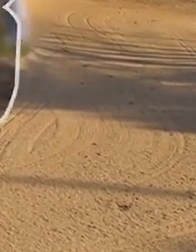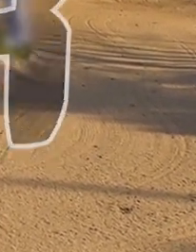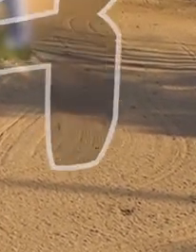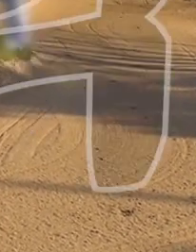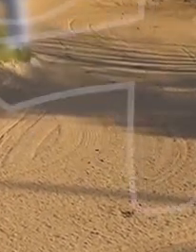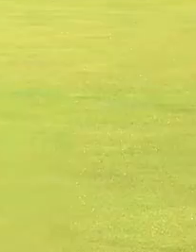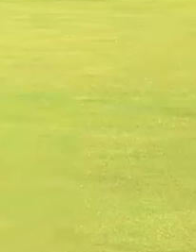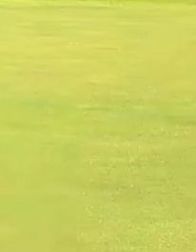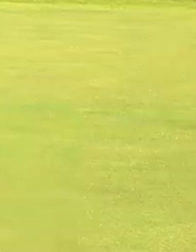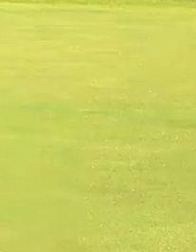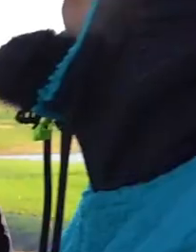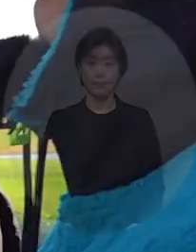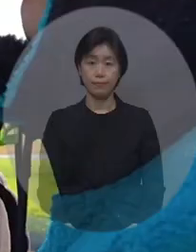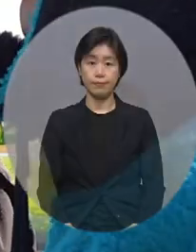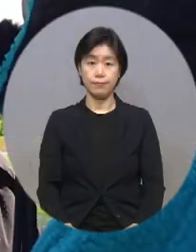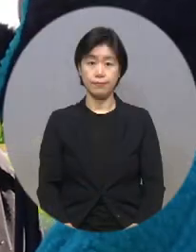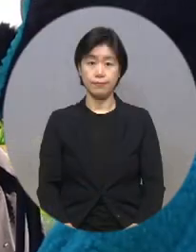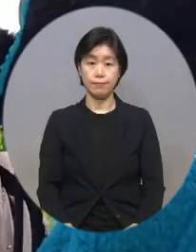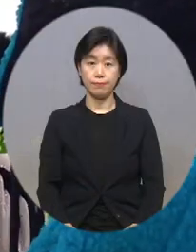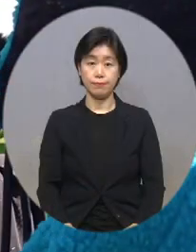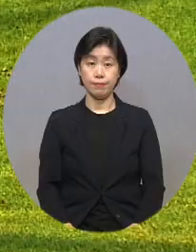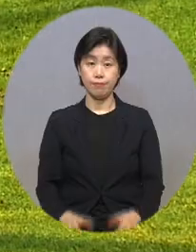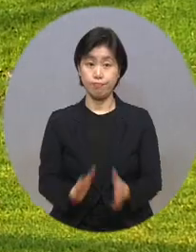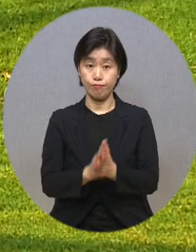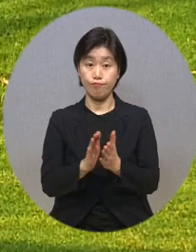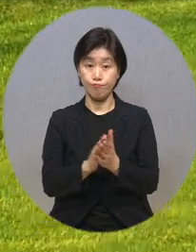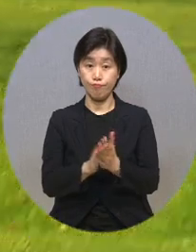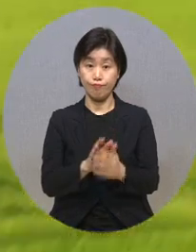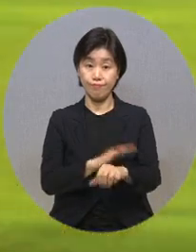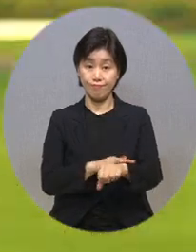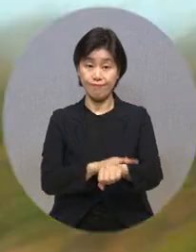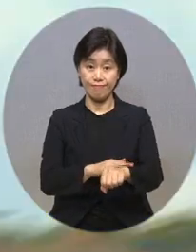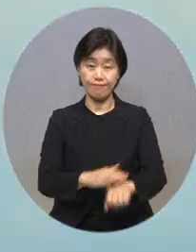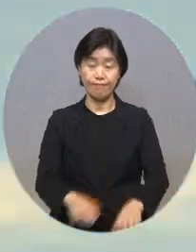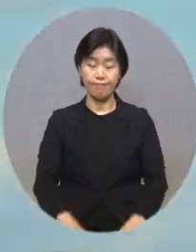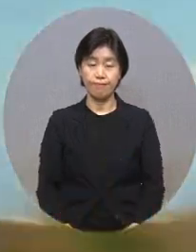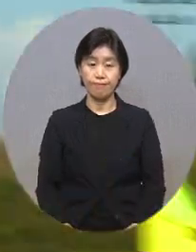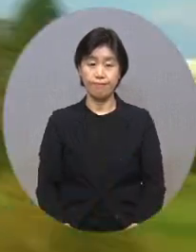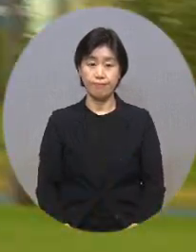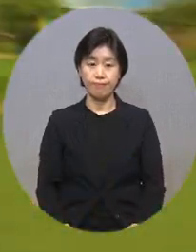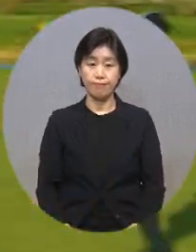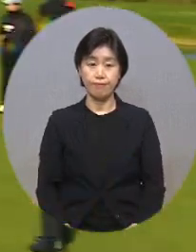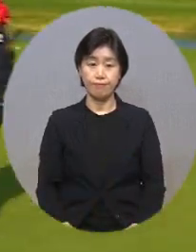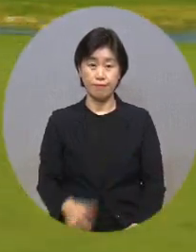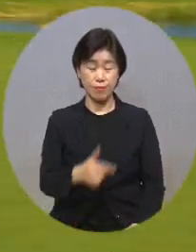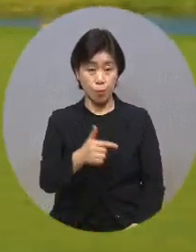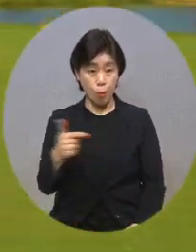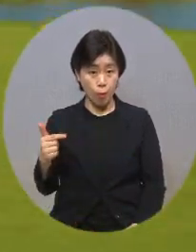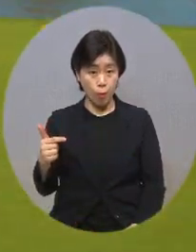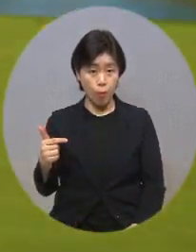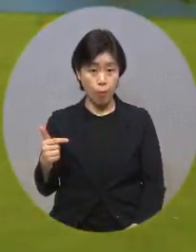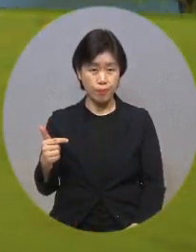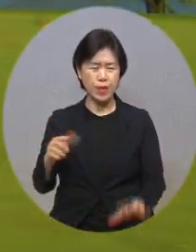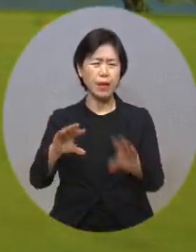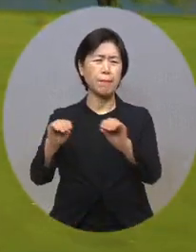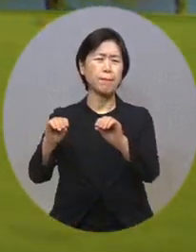우와. 아이고. 아이고. 크다. 우와. 너무 커.